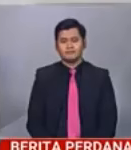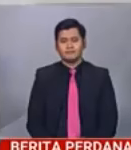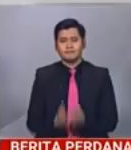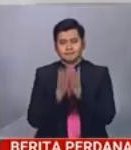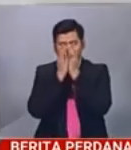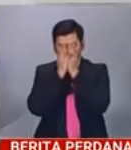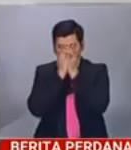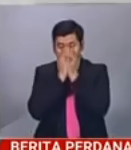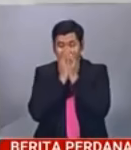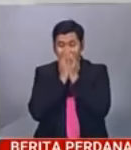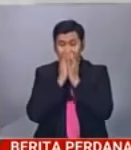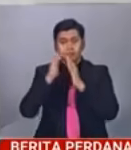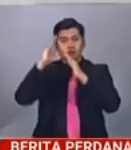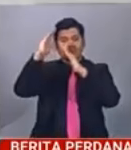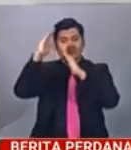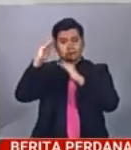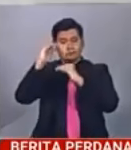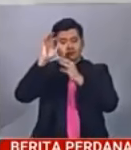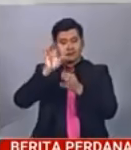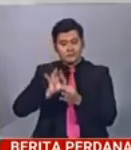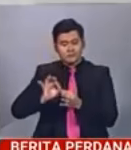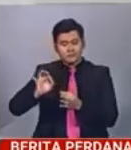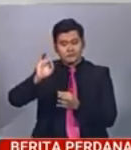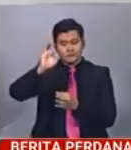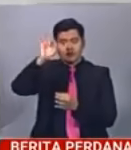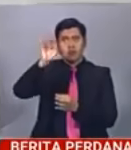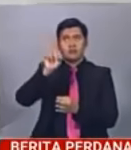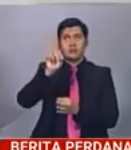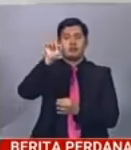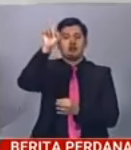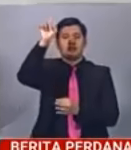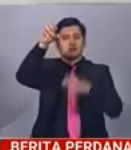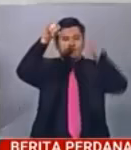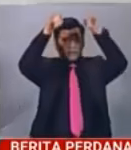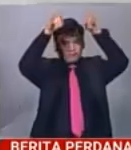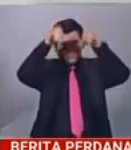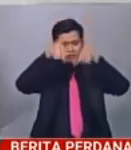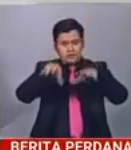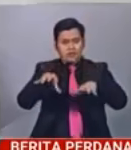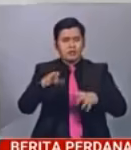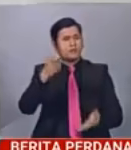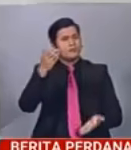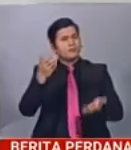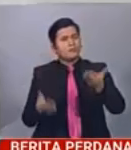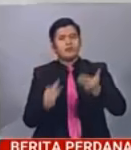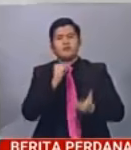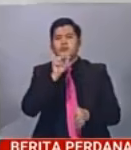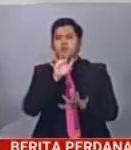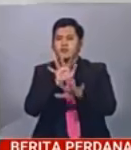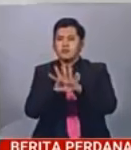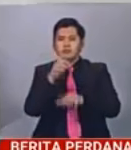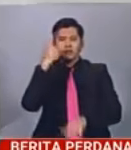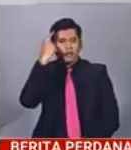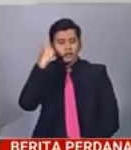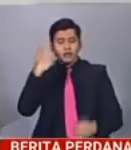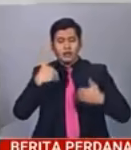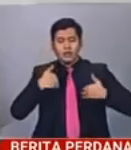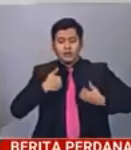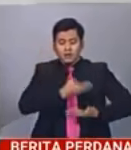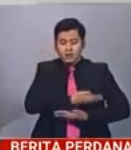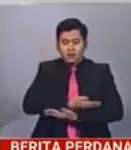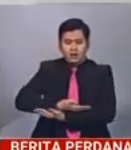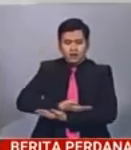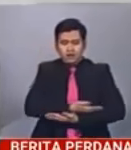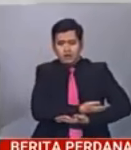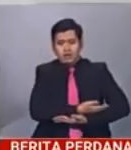Amin, amin ya rabbal alamin. Semoga roh Allahyarham dicucuri rahmat. Mungkin tidak ramai yang tahu Allahyarham Farid mempunyai seorang anak yang turut